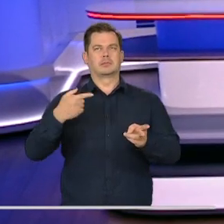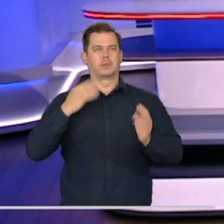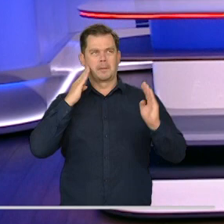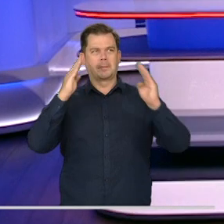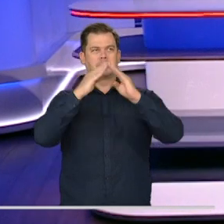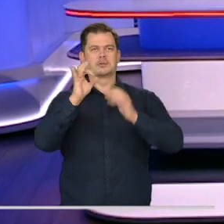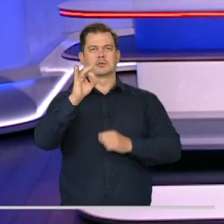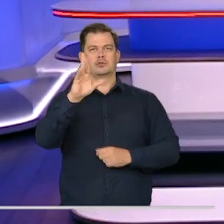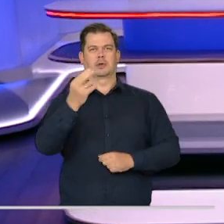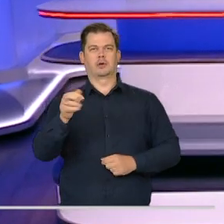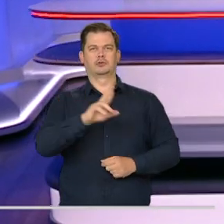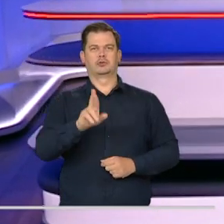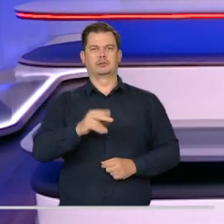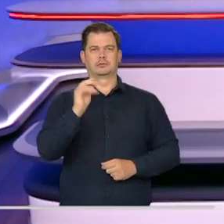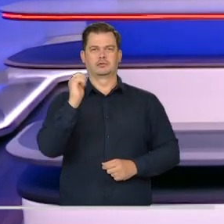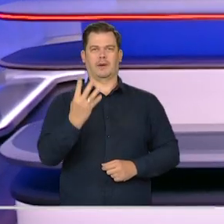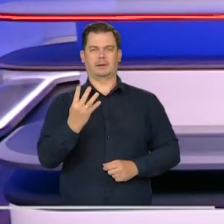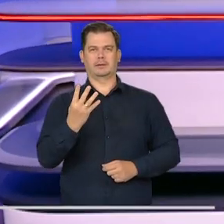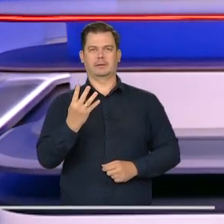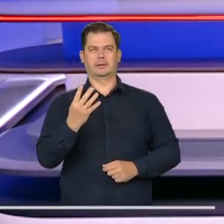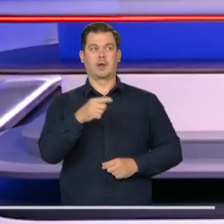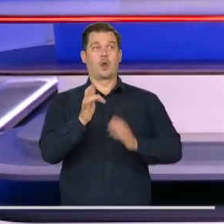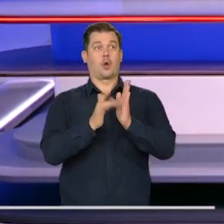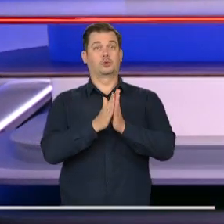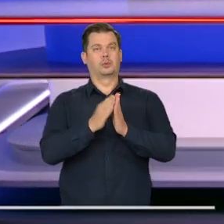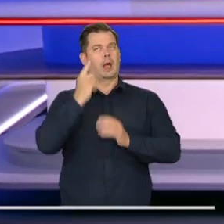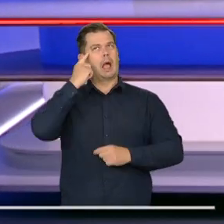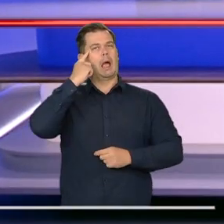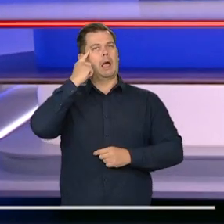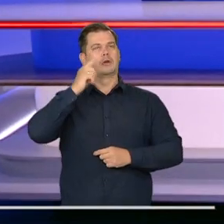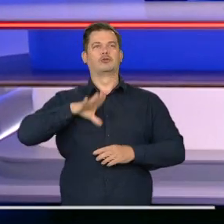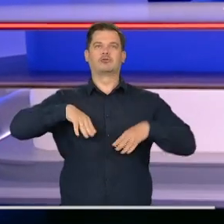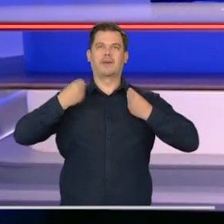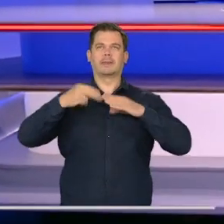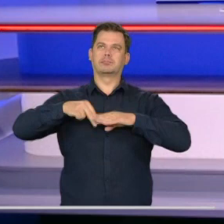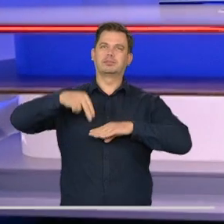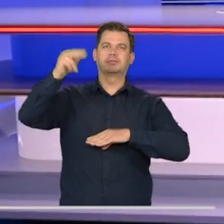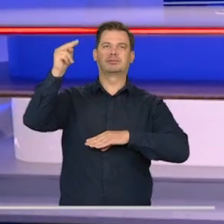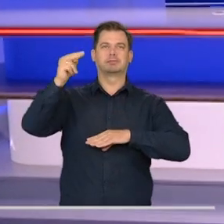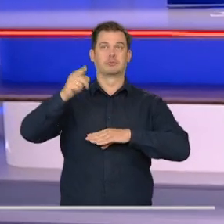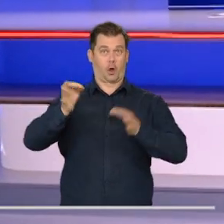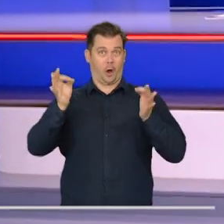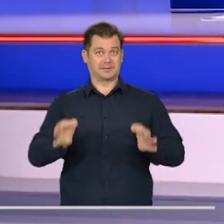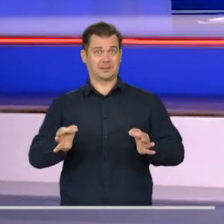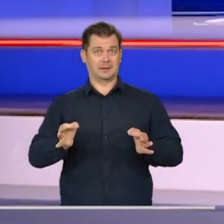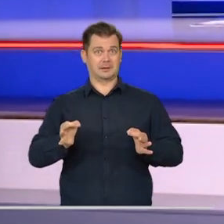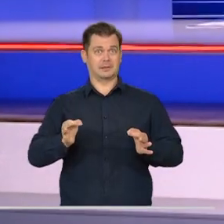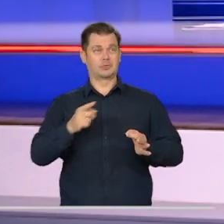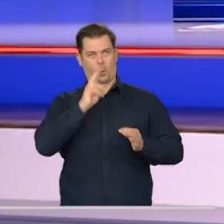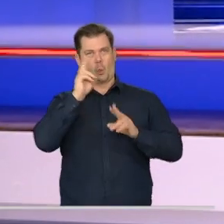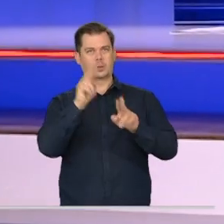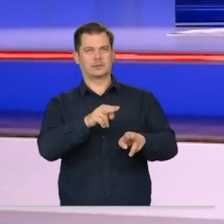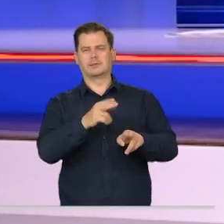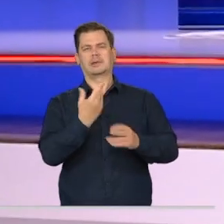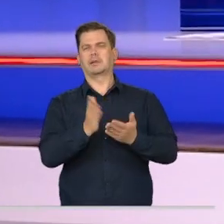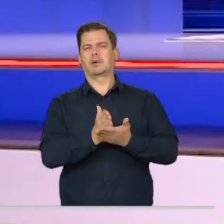papież Grzegorz IV. Kościół wspomina w tym dniu oczywiście w świętych, ale nie tylko o tych oficjalnie uznanych, o których wiemy,